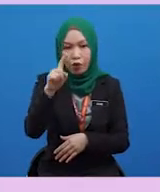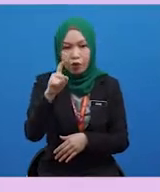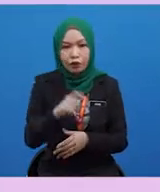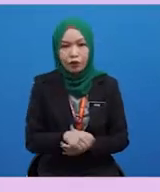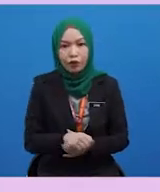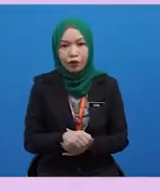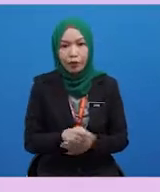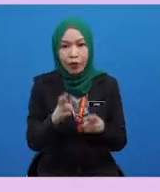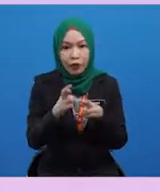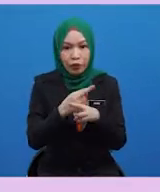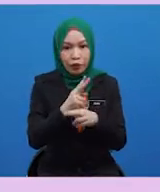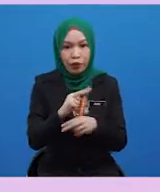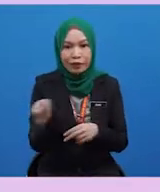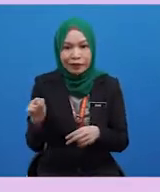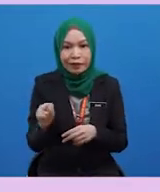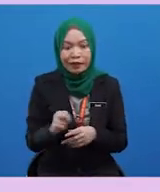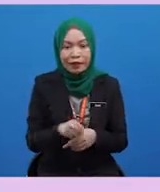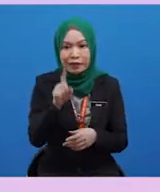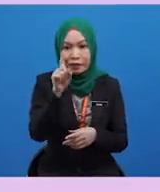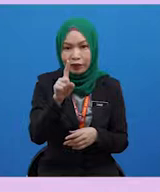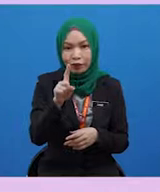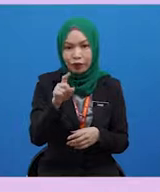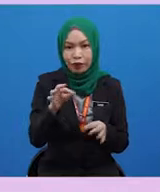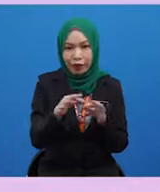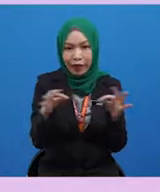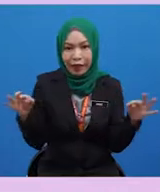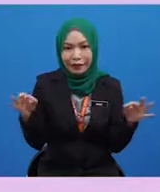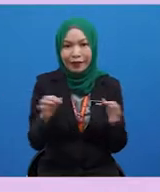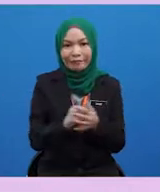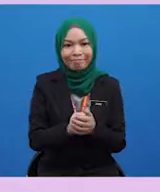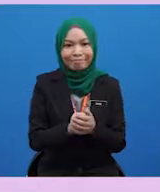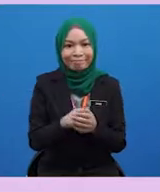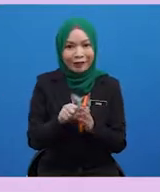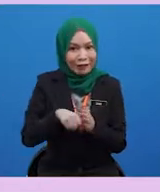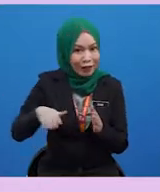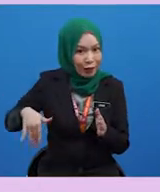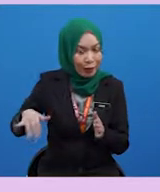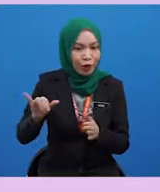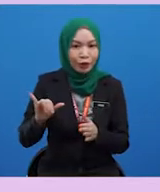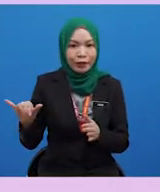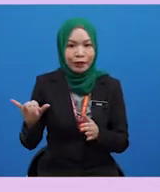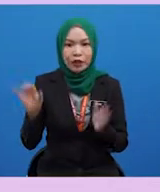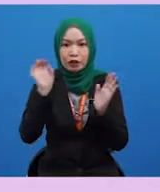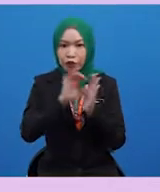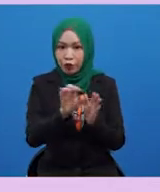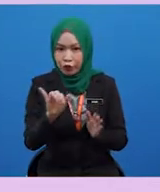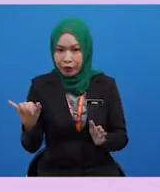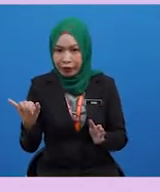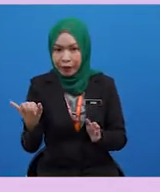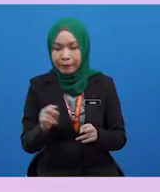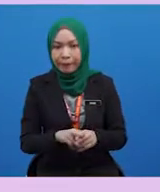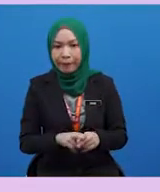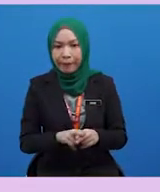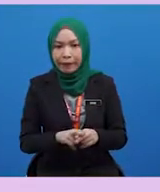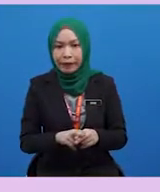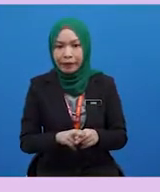merumuskan sesuatu yang telah dinyatakan sebelumnya. Antara contohnya, pendek kata, oleh